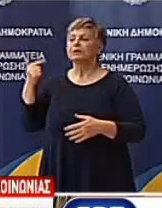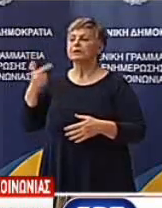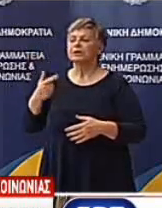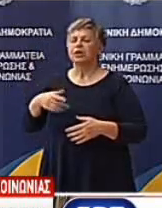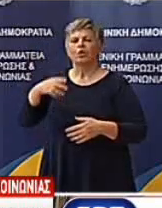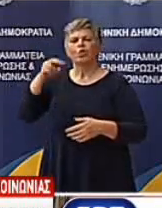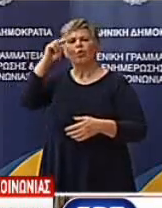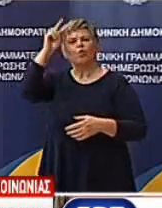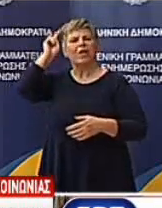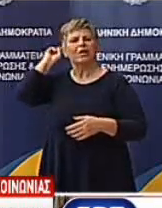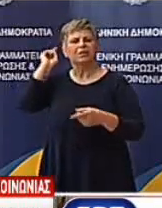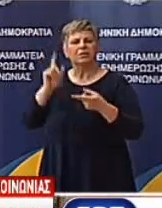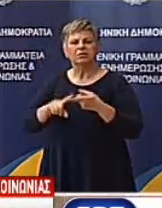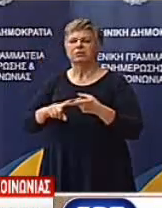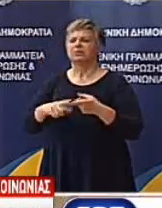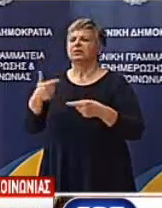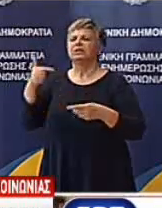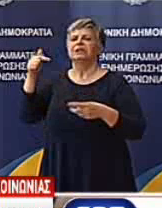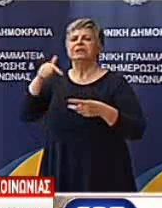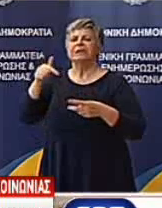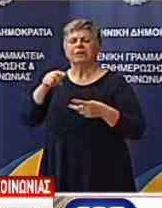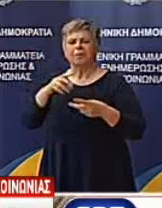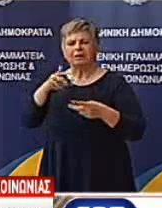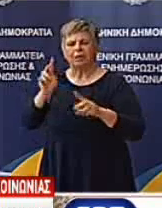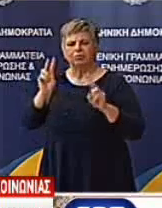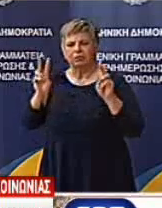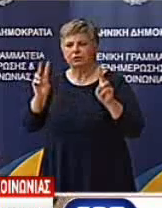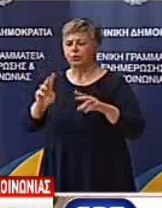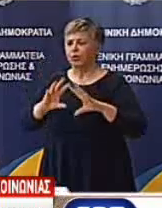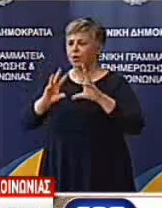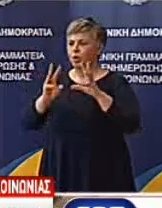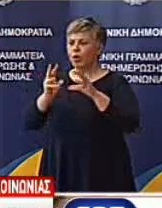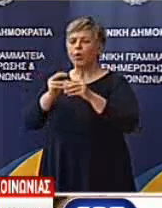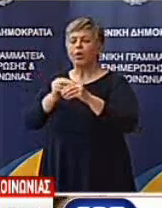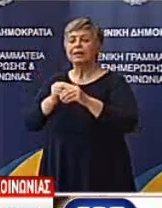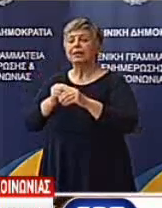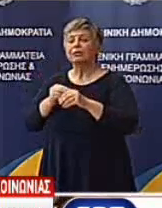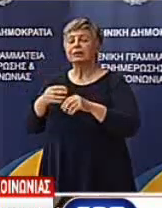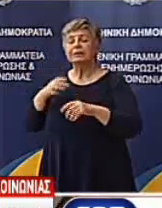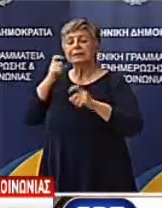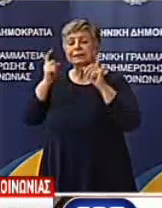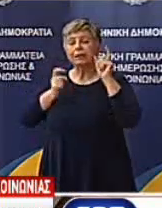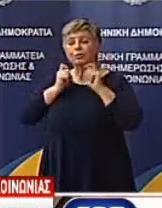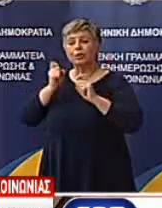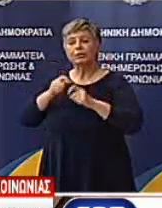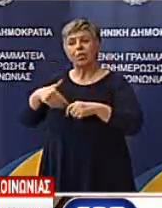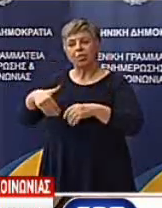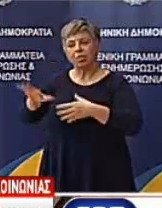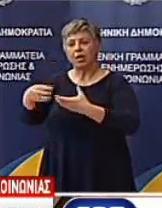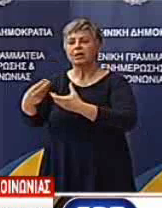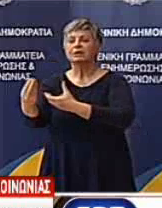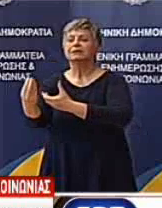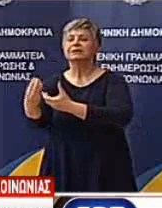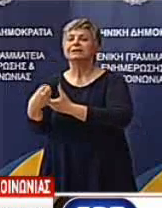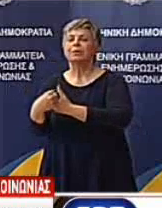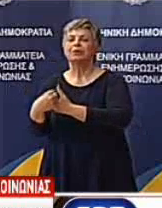προσκλητήριο είτε στο ΠΑΣΟΚ είτε στα άλλα κόμματα με τον όρο της συμμετοχής σου στην κυβέρνηση. Δηλαδή να πάμε σε αλλαγή του κυβερνητικού